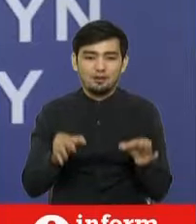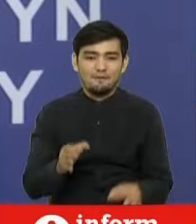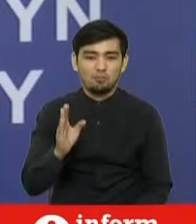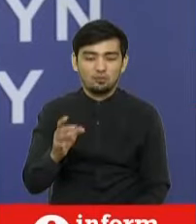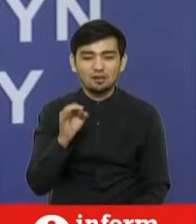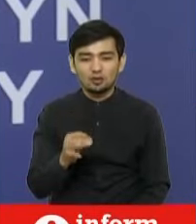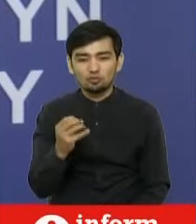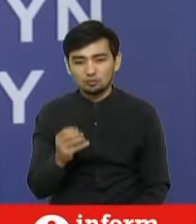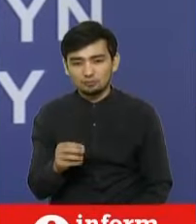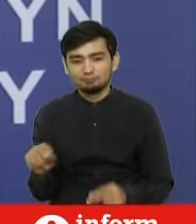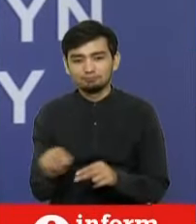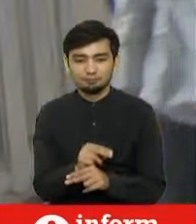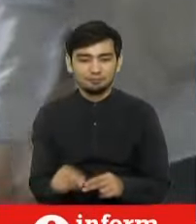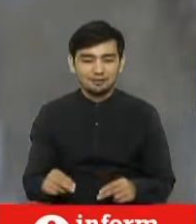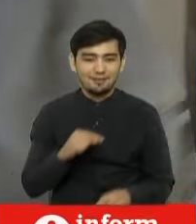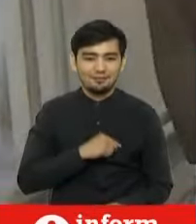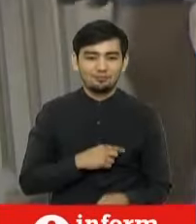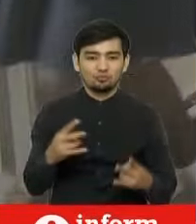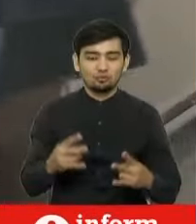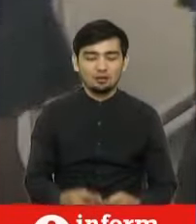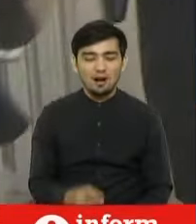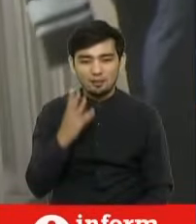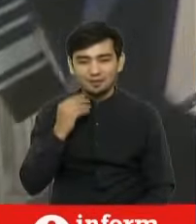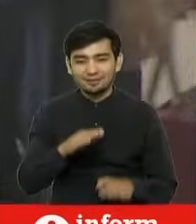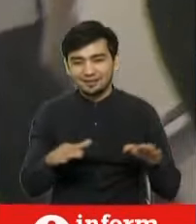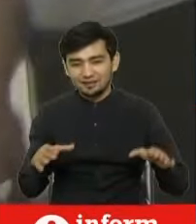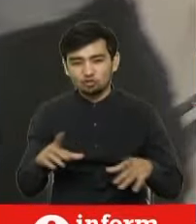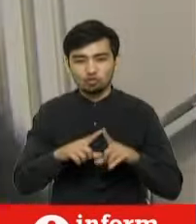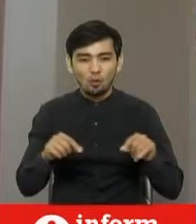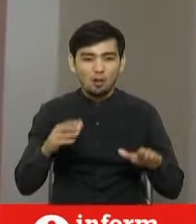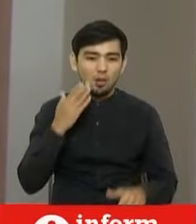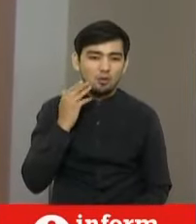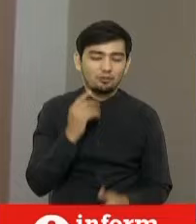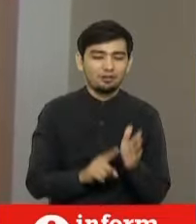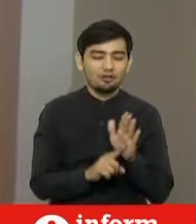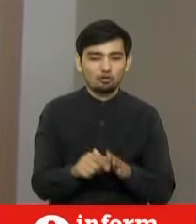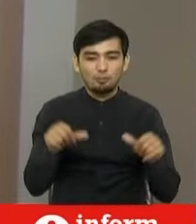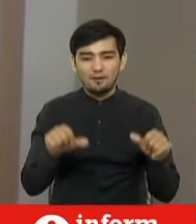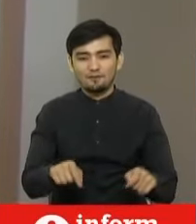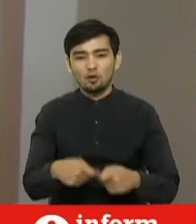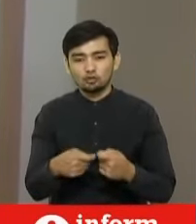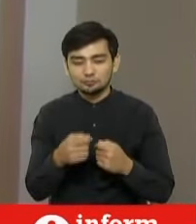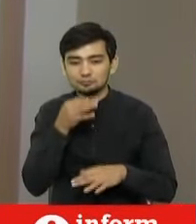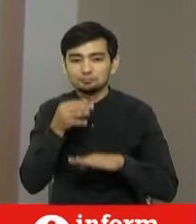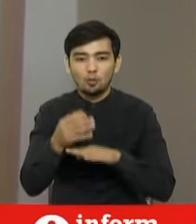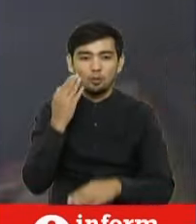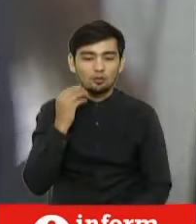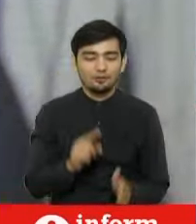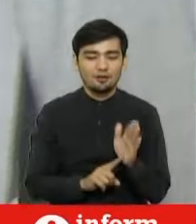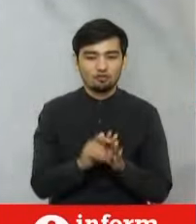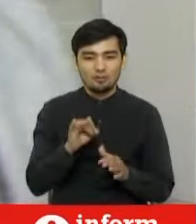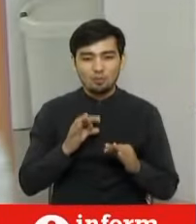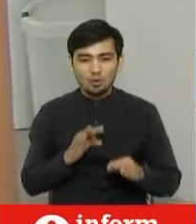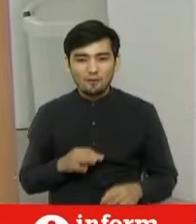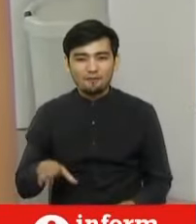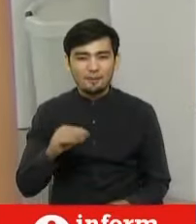принимать соответствующие меры воспитательного характера. Алматинским ученикам школ стало легче сообщать о правонарушениях. Прокуроры во всех учебных